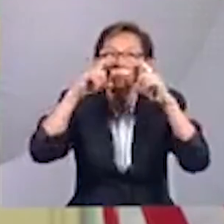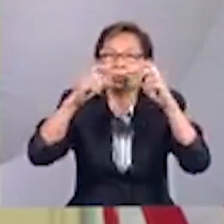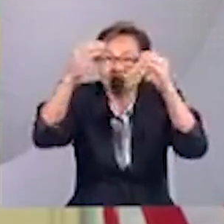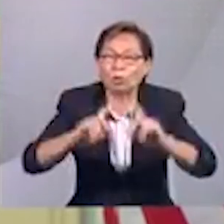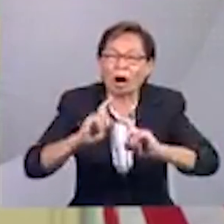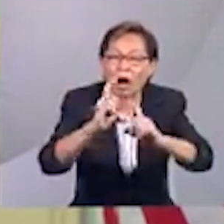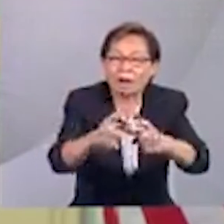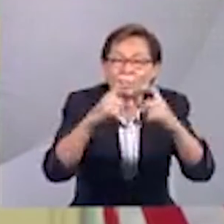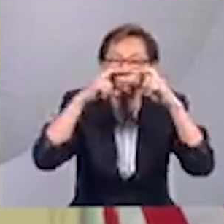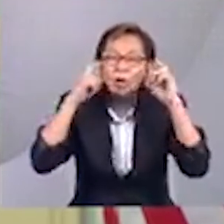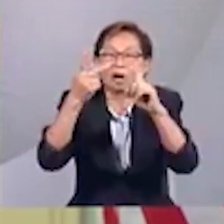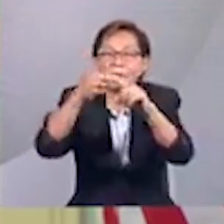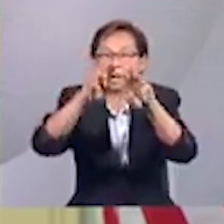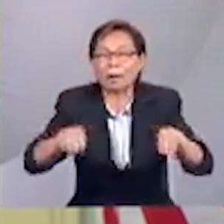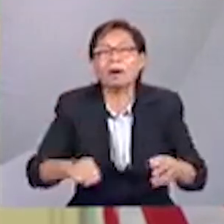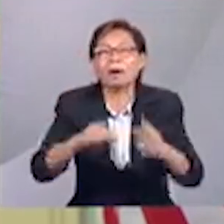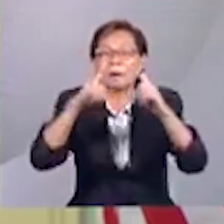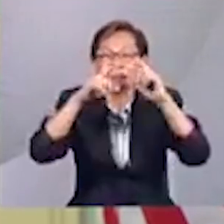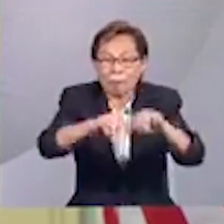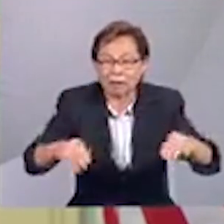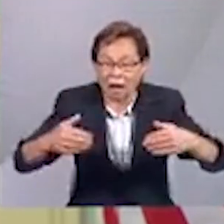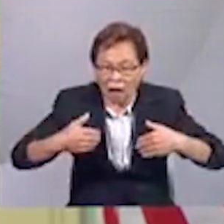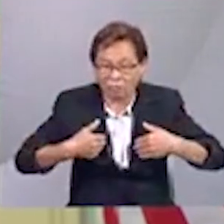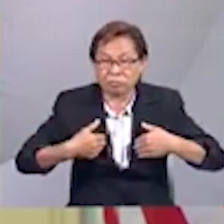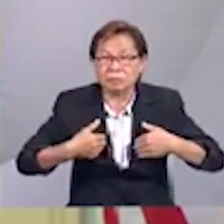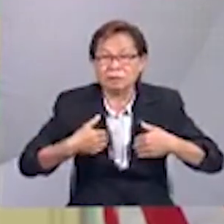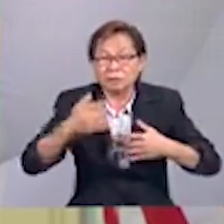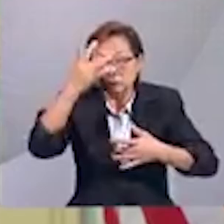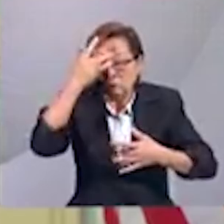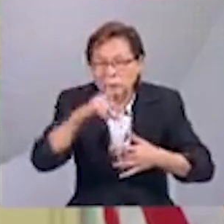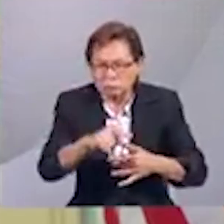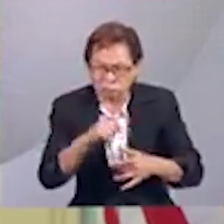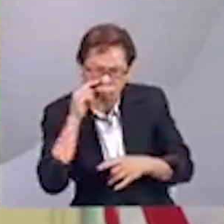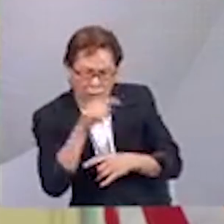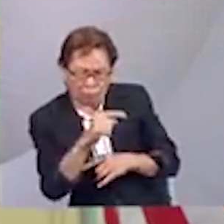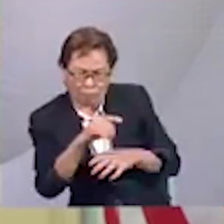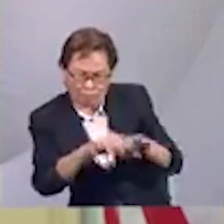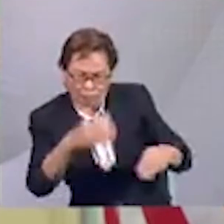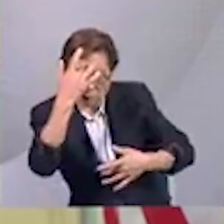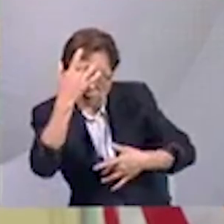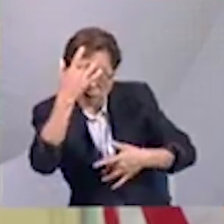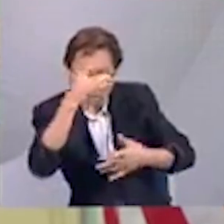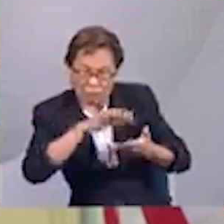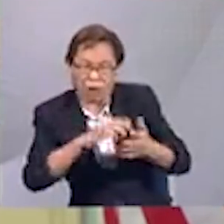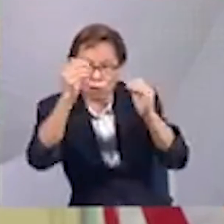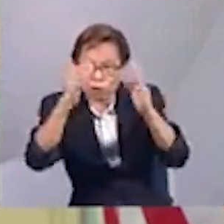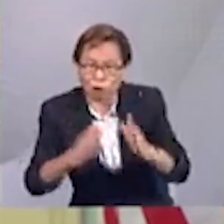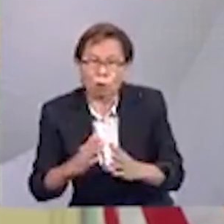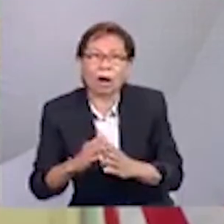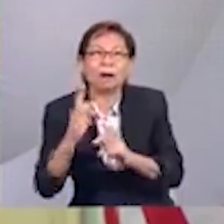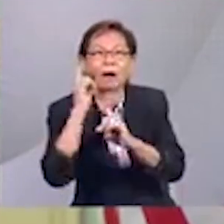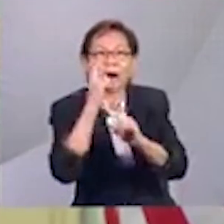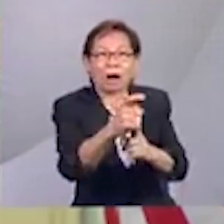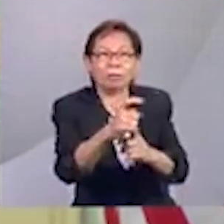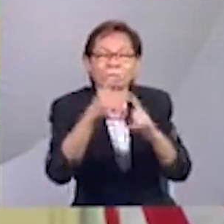pelajar, khususnya apabila pelajar berada di sekolah dan ada gejala, tiba-tiba nampak pelajar ini tak sihat, ada gejala. Dalam konteks tersebut, guru akan